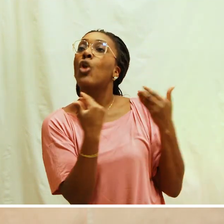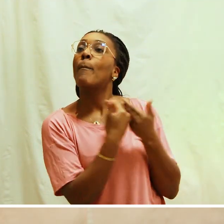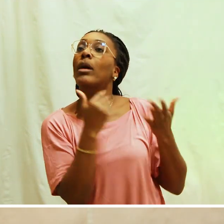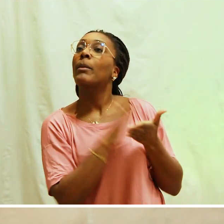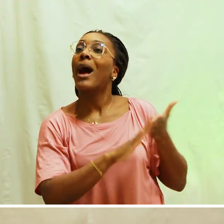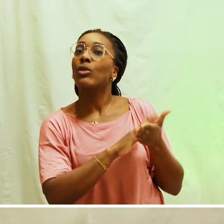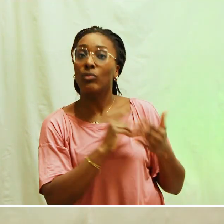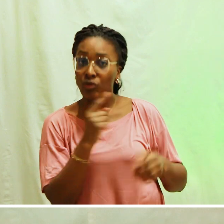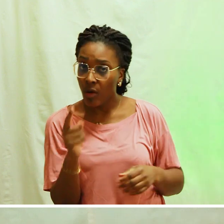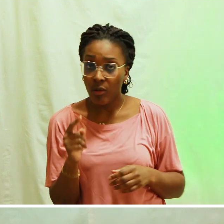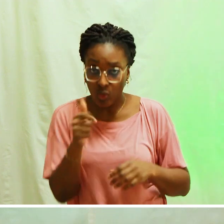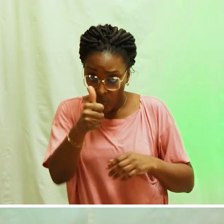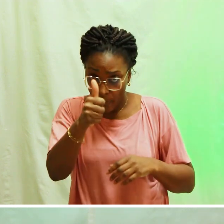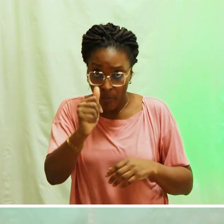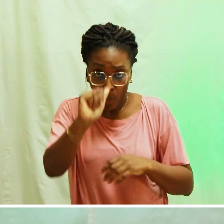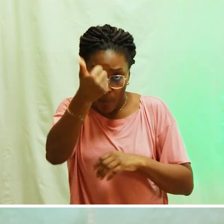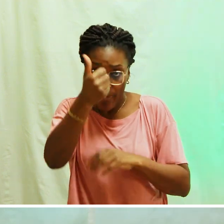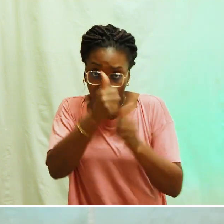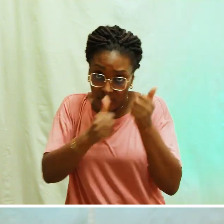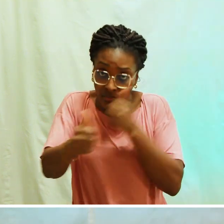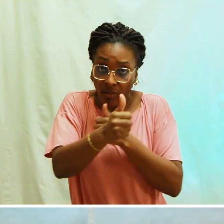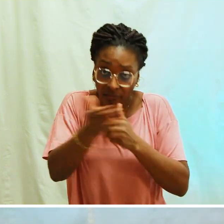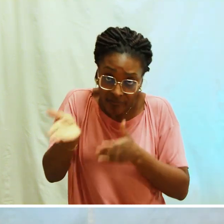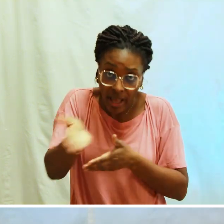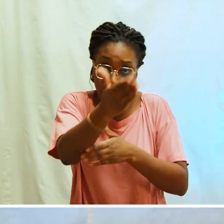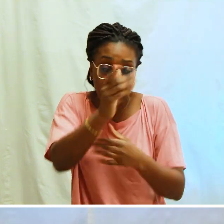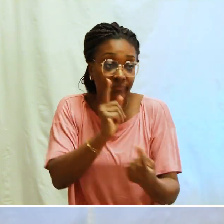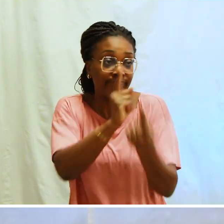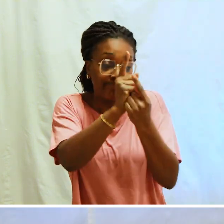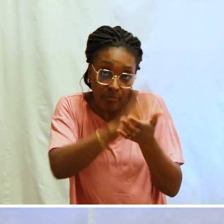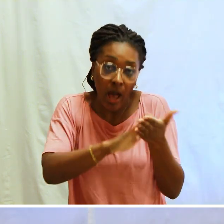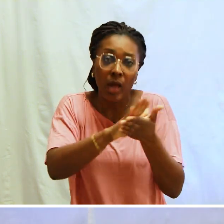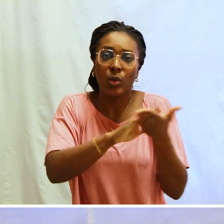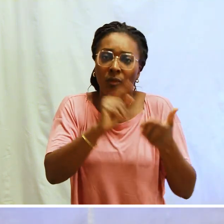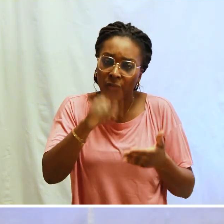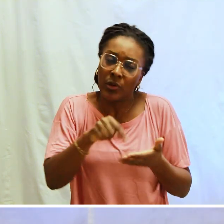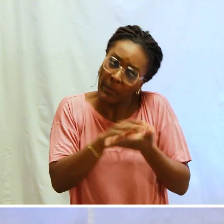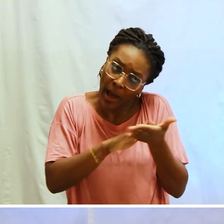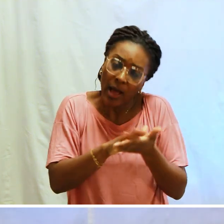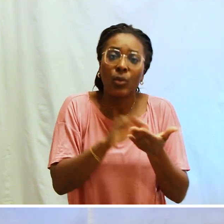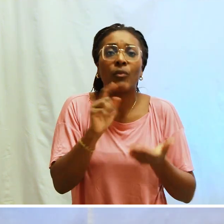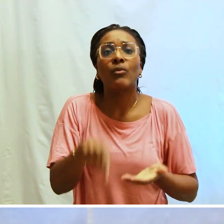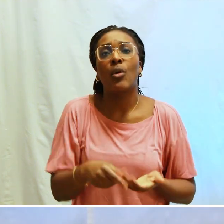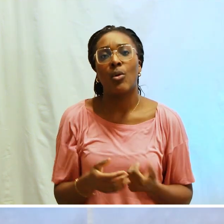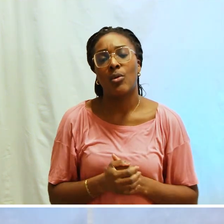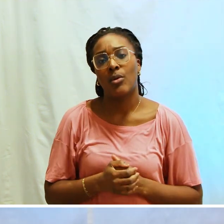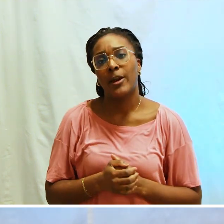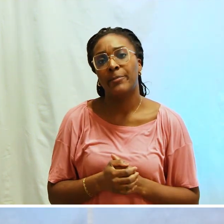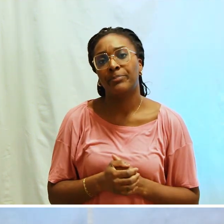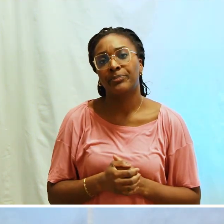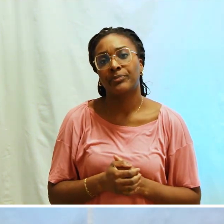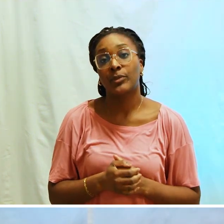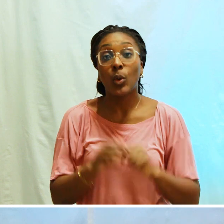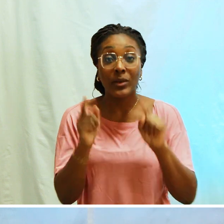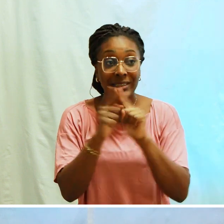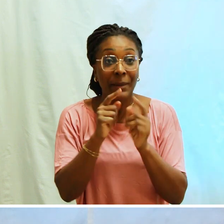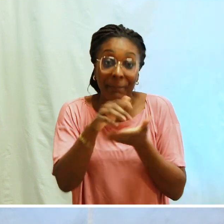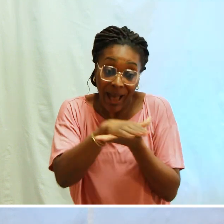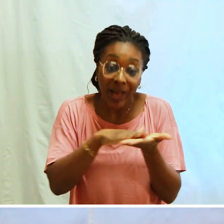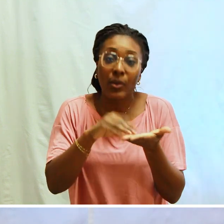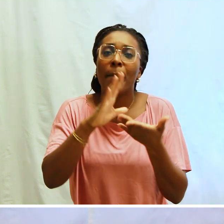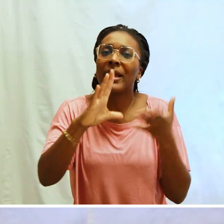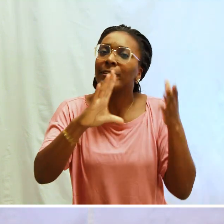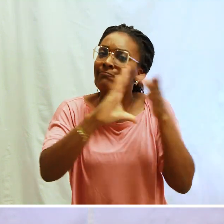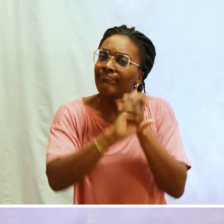parce que Christ m'a pardonné, c'est tout ça, il n'y a que ça qui compte en fait dans ma vie. Et le deuxième point, c'est la réconciliation.